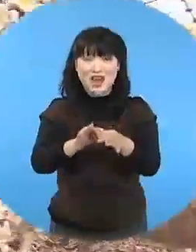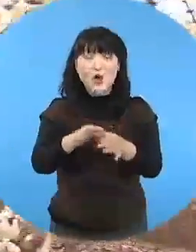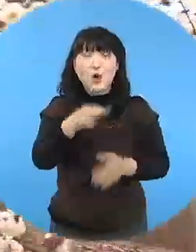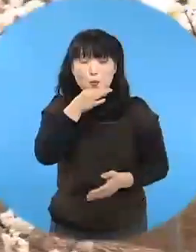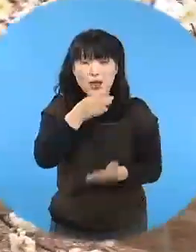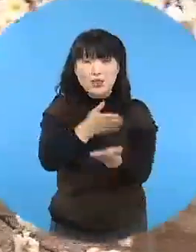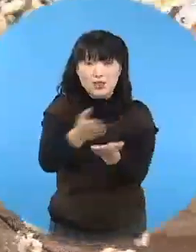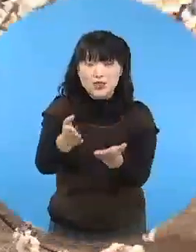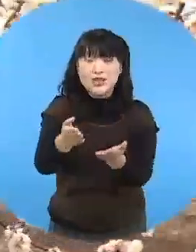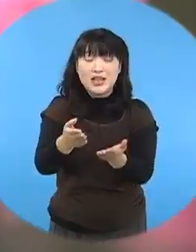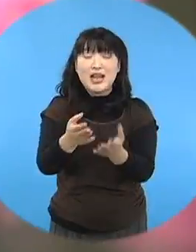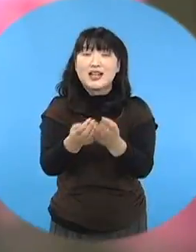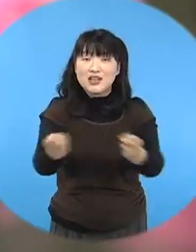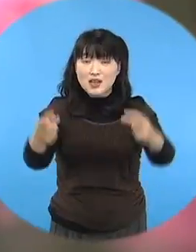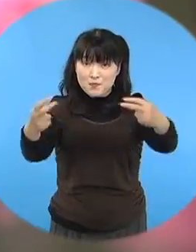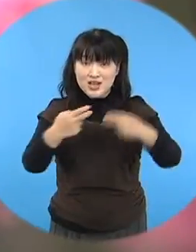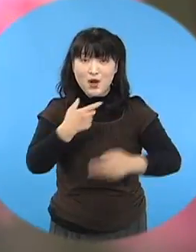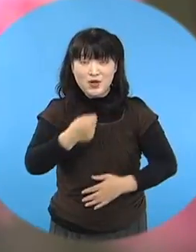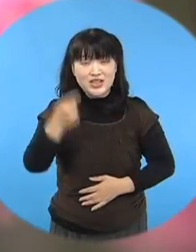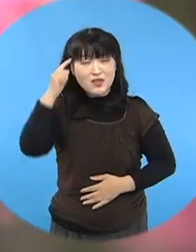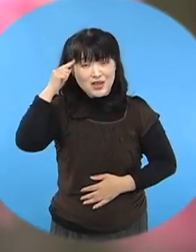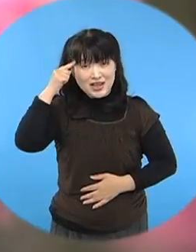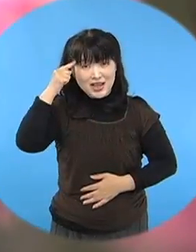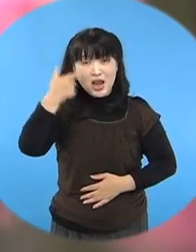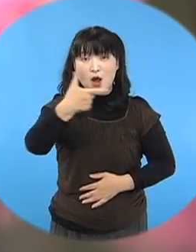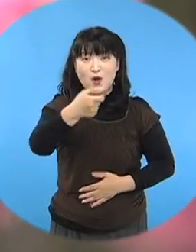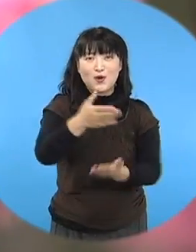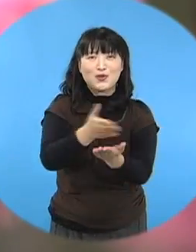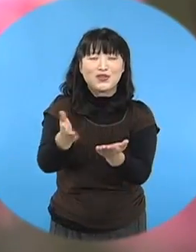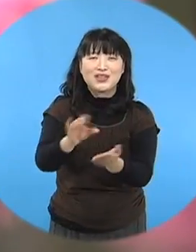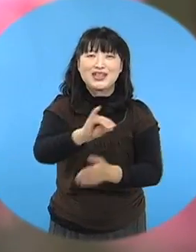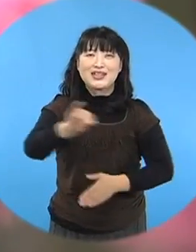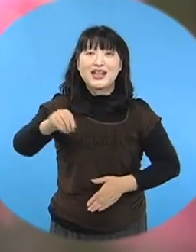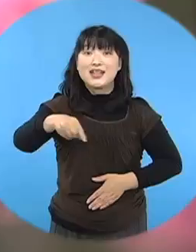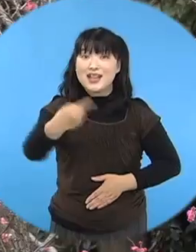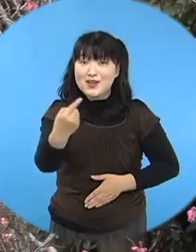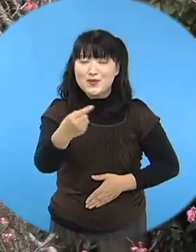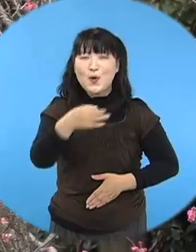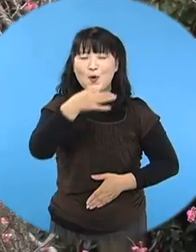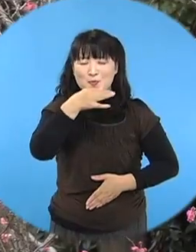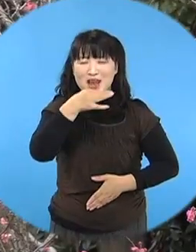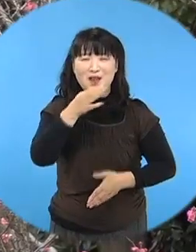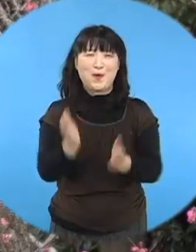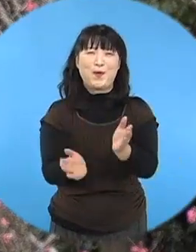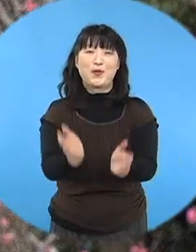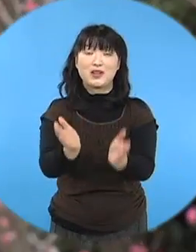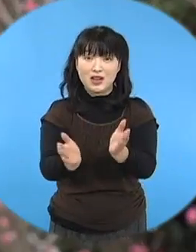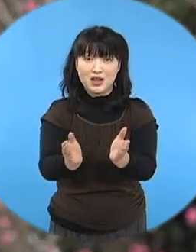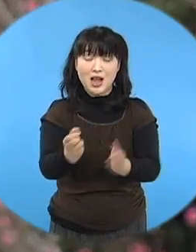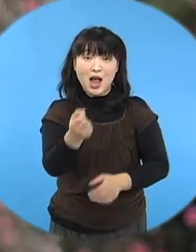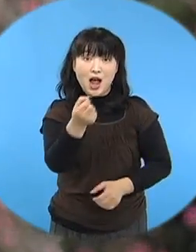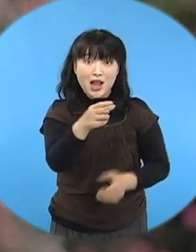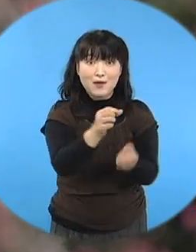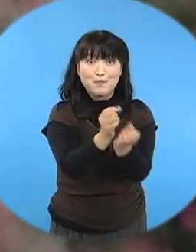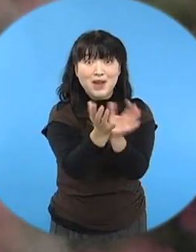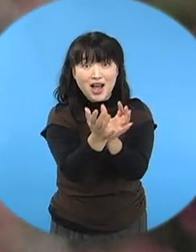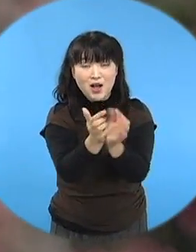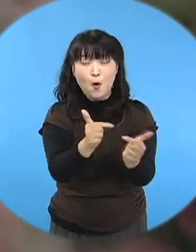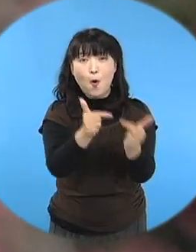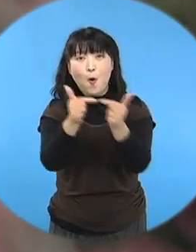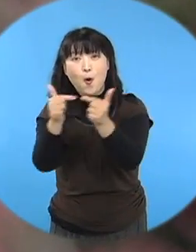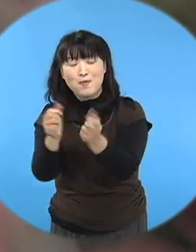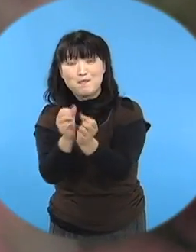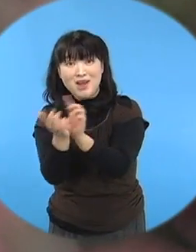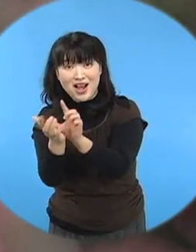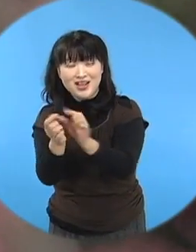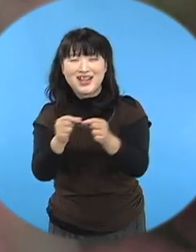ほしいと思いまして、60種類1100本の梅を育ててます。早咲きから遅咲きまで長い期間お